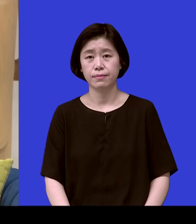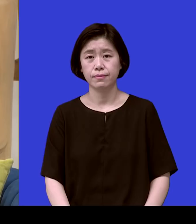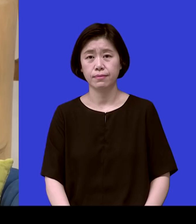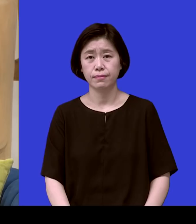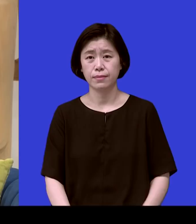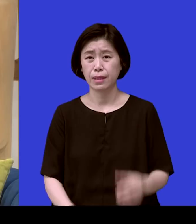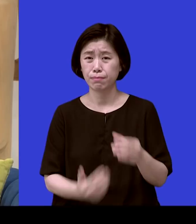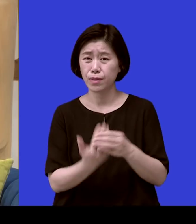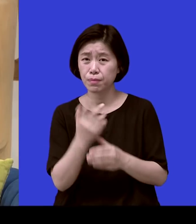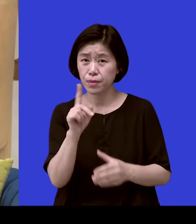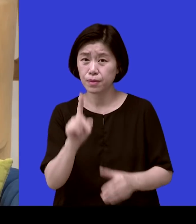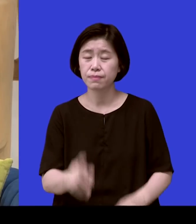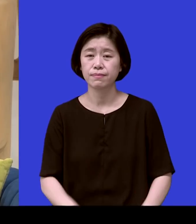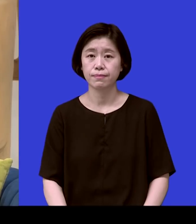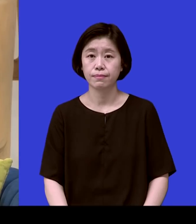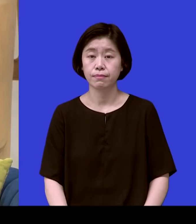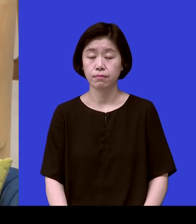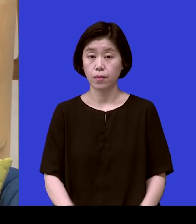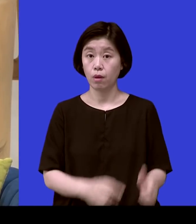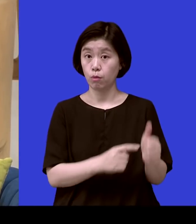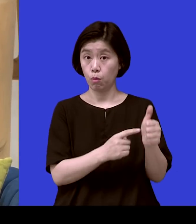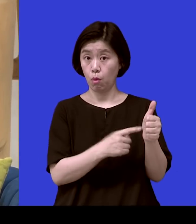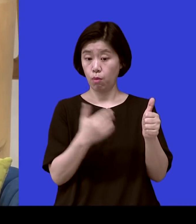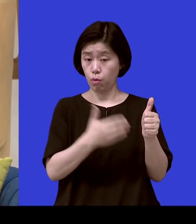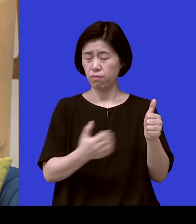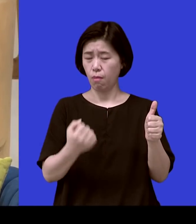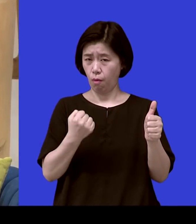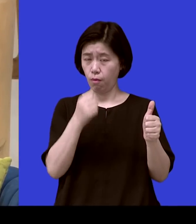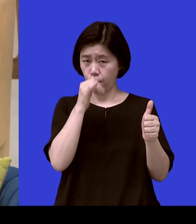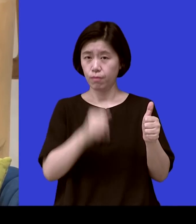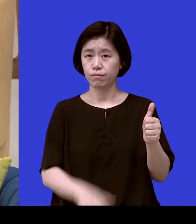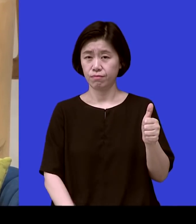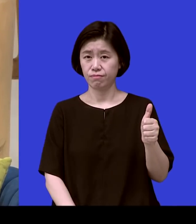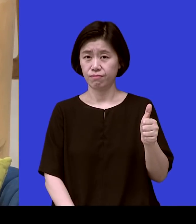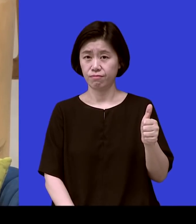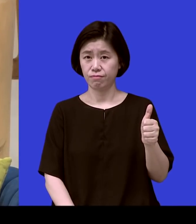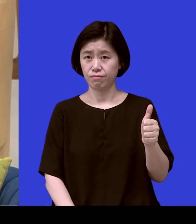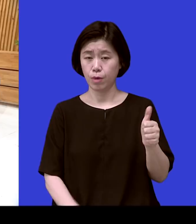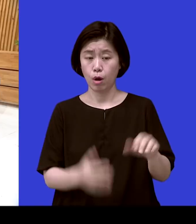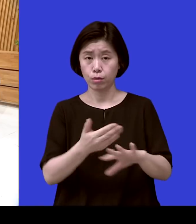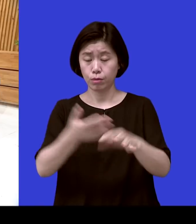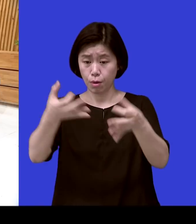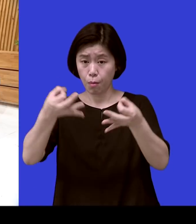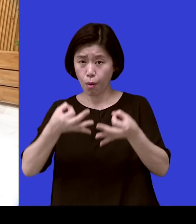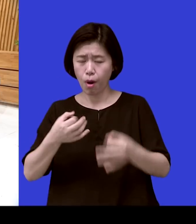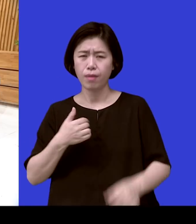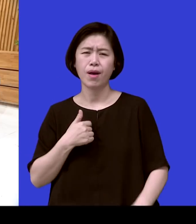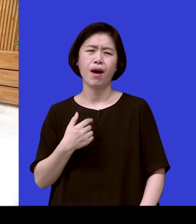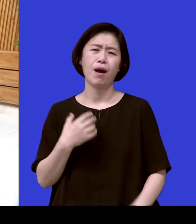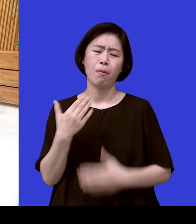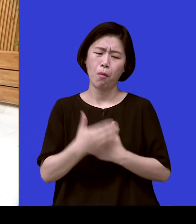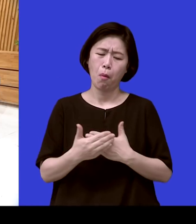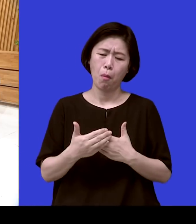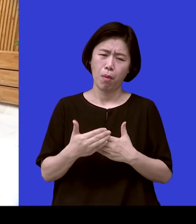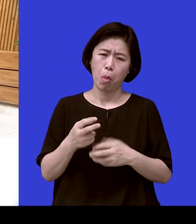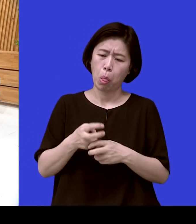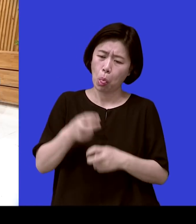건가요? 사실은 건강했어요. 예. 그리고 제가 다들 되게 위태롭다고 생각했고요. 오히려,